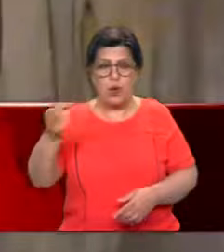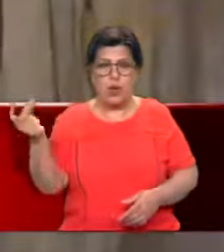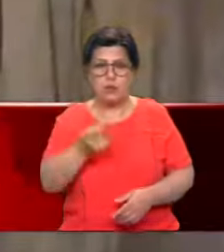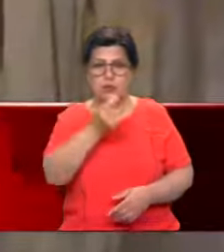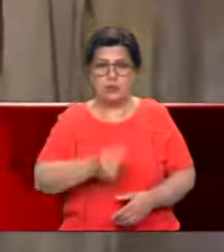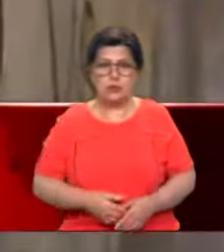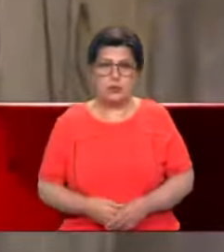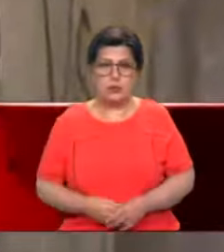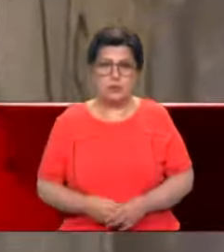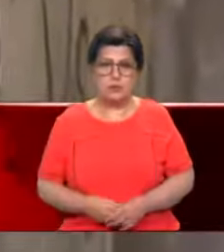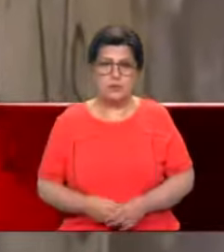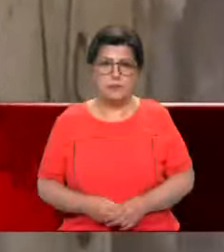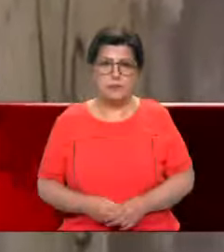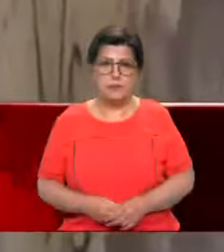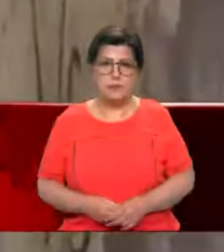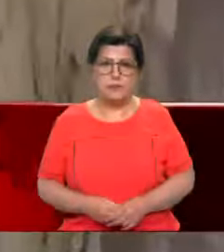kaçtı.